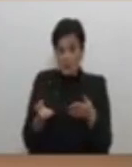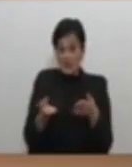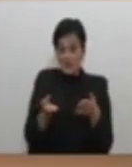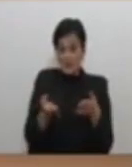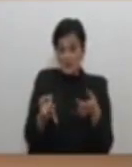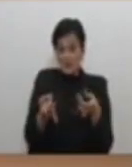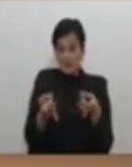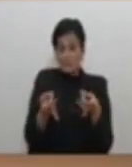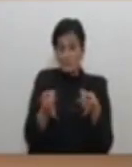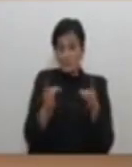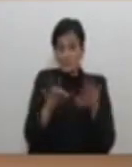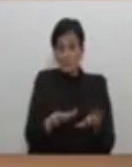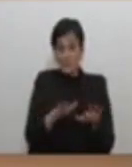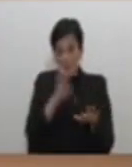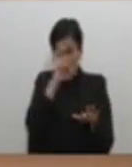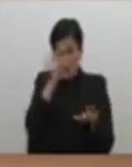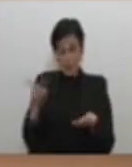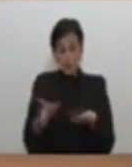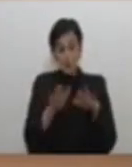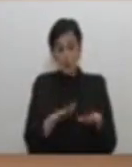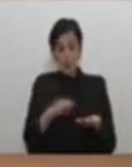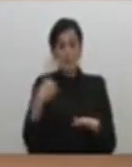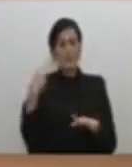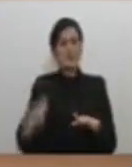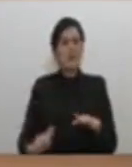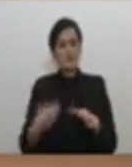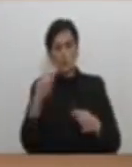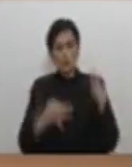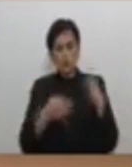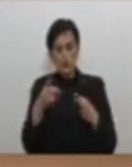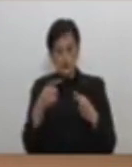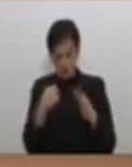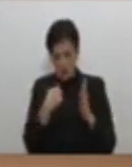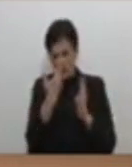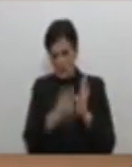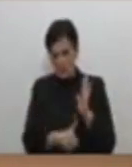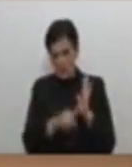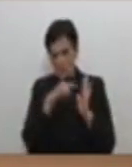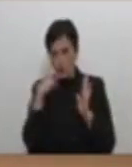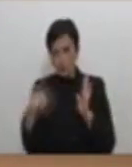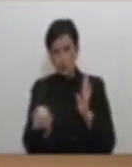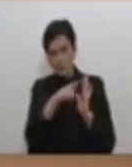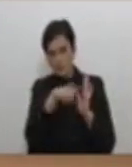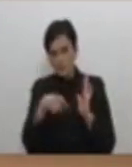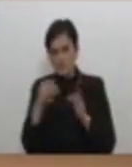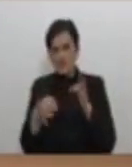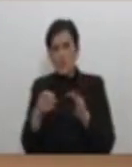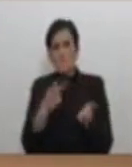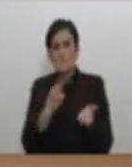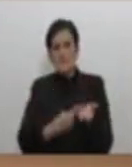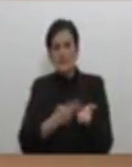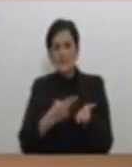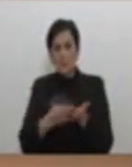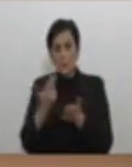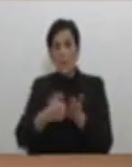თვითონ რო დარჩენილიყვნენ ხელისუფლებაში, სტრასბურგის სასამართლოს წავაგებდით ჩვენ რუსეთთან, სასამართლოს, რომლის ყველა მტკიცებულება წააგეს და